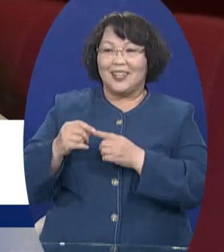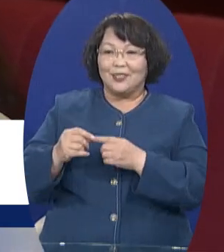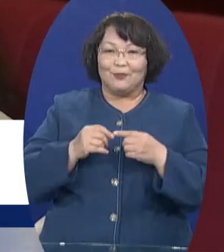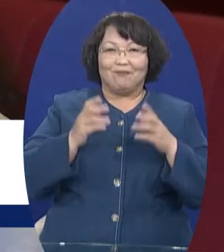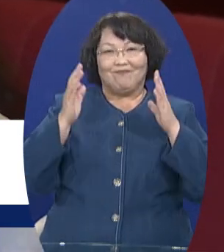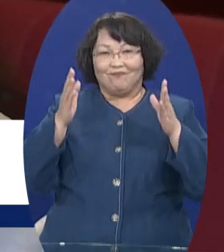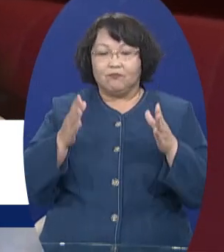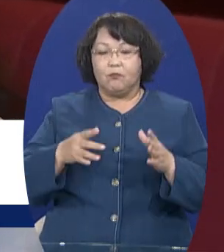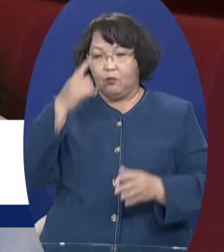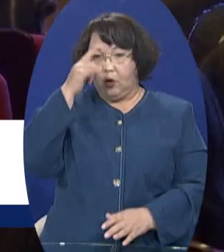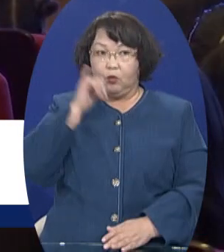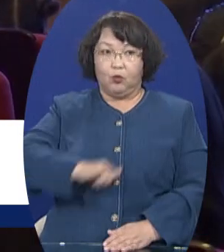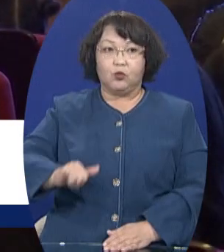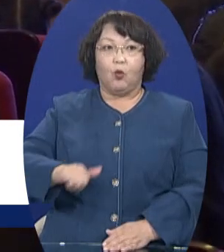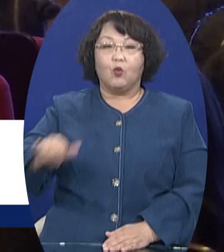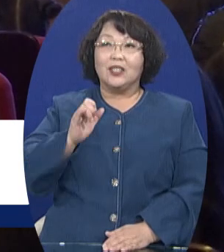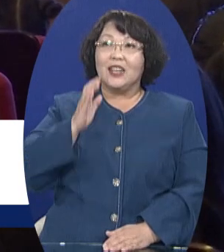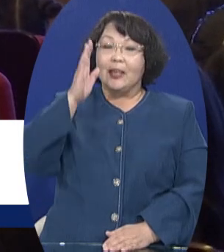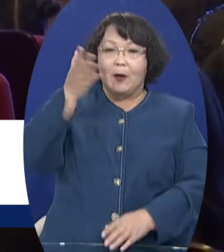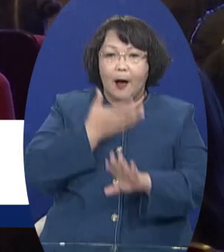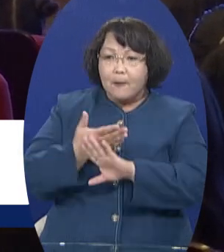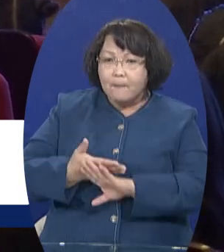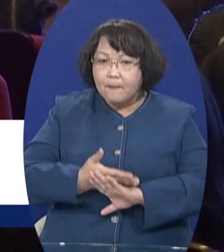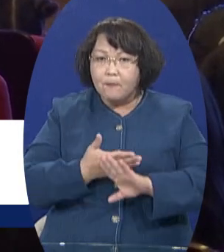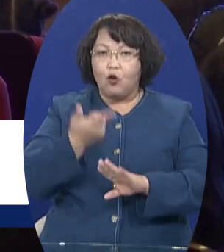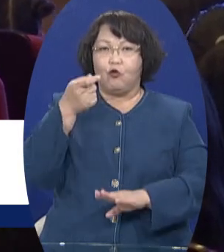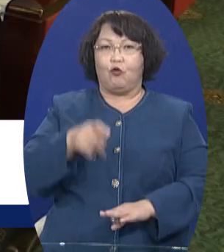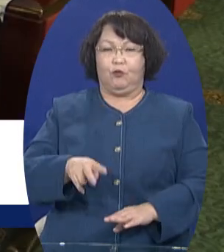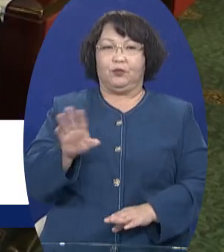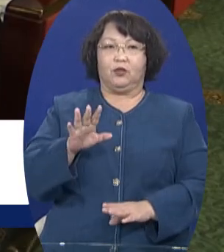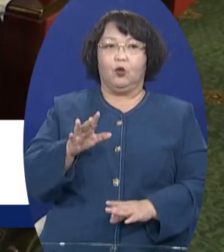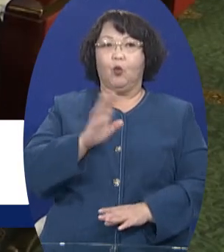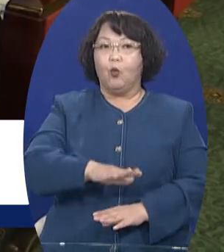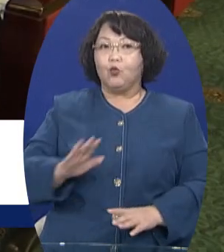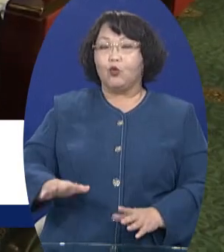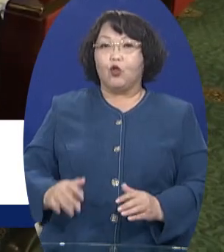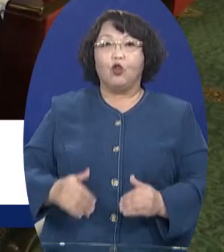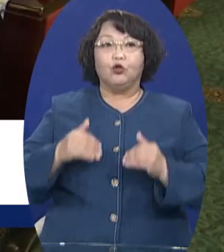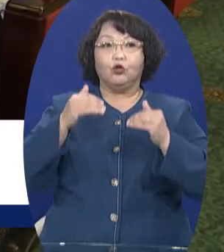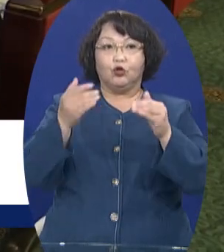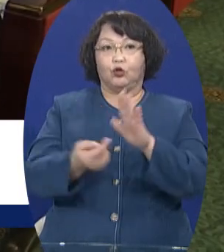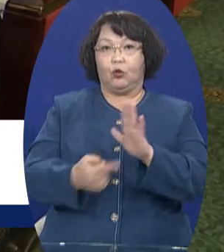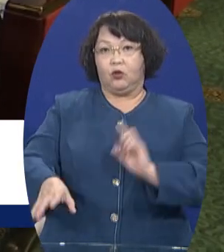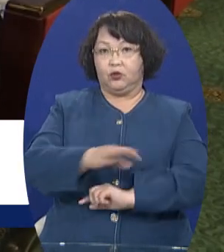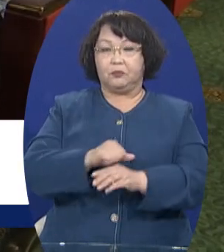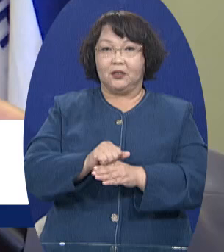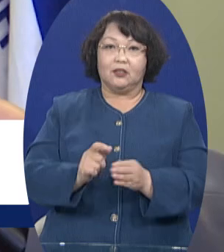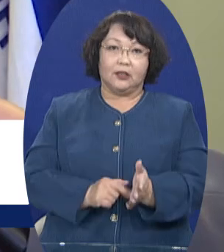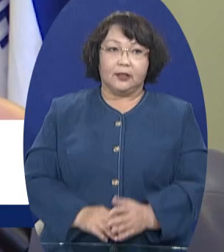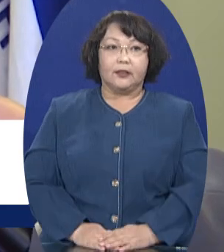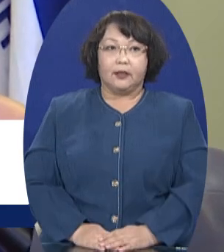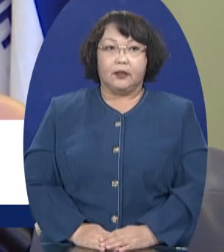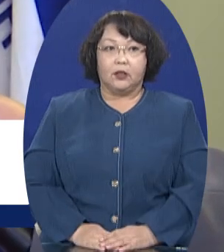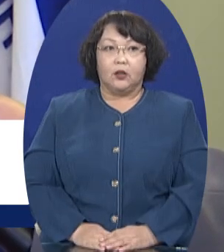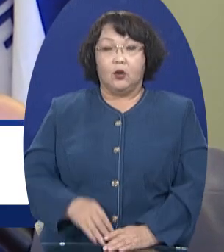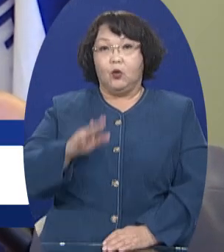ирээдүй болсон хүүхдүүдэд хамгаалах гэж ярихаас илүү хүүхдийг хөгжүүлэх, хөгжлийн орчныг бий болгох шаардлагатайг хэлж байна.